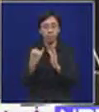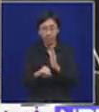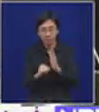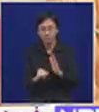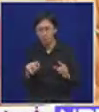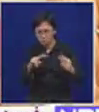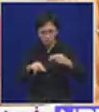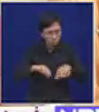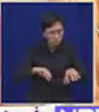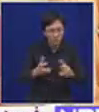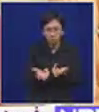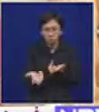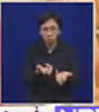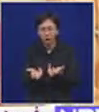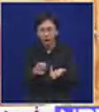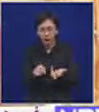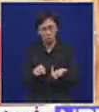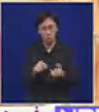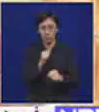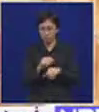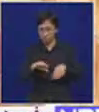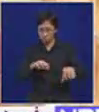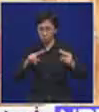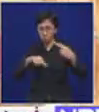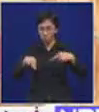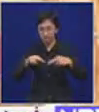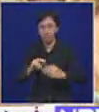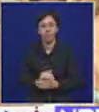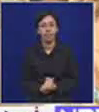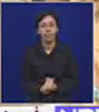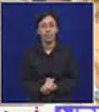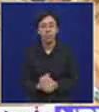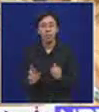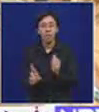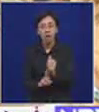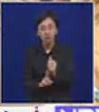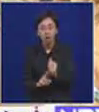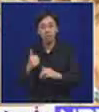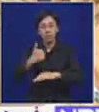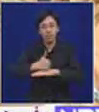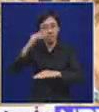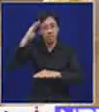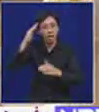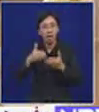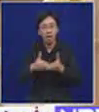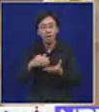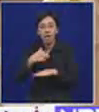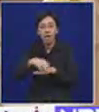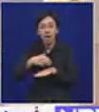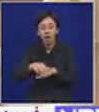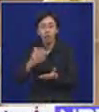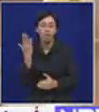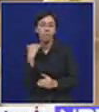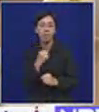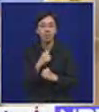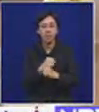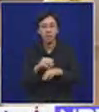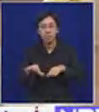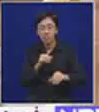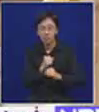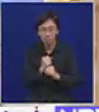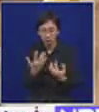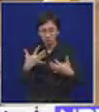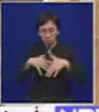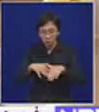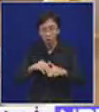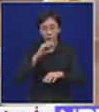ไร้การควบคุมหรือ IUU Fishingพลเรือโทจุมพลลุมพิการนนท์รองเสนาธิการทหารเรือกล่าวว่าที่ผ่านมาแต่ละหน่วยงานที่เกี่ยวข้องได้มีการบูรณา